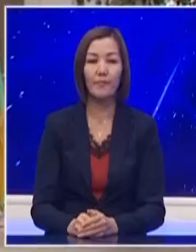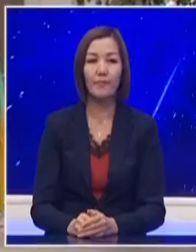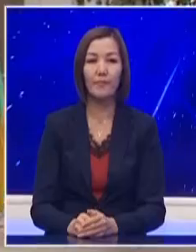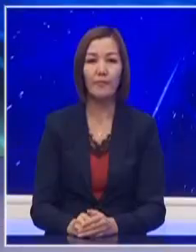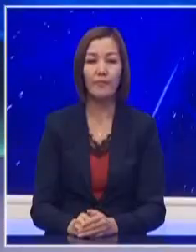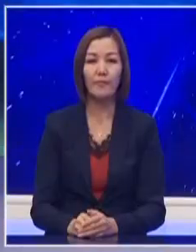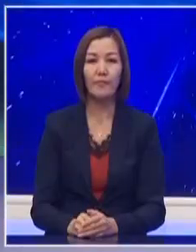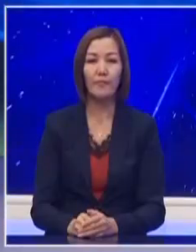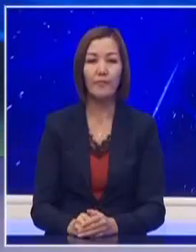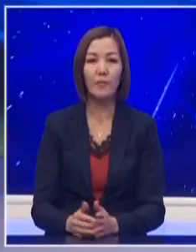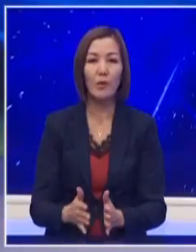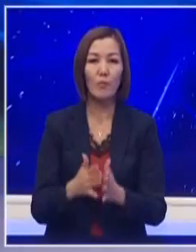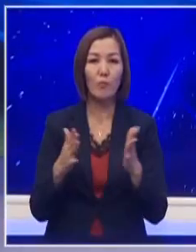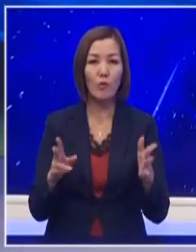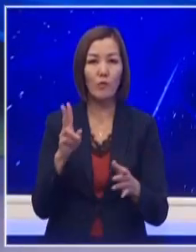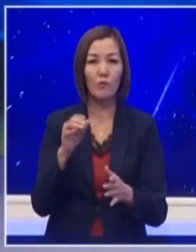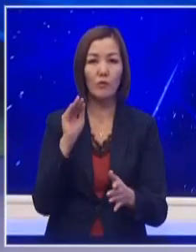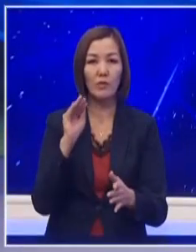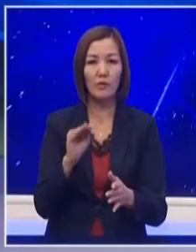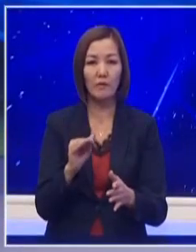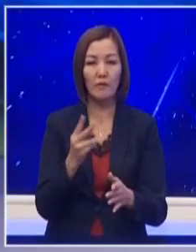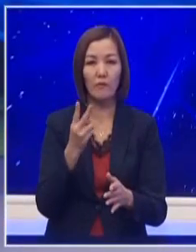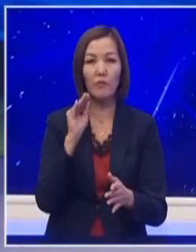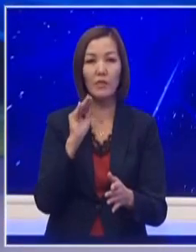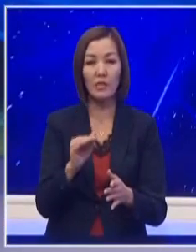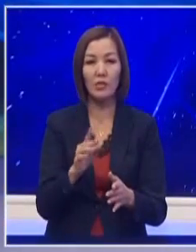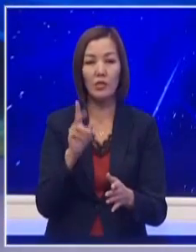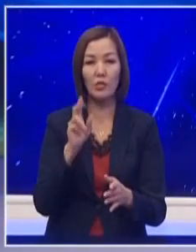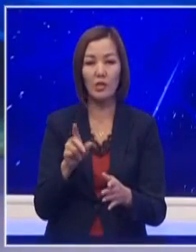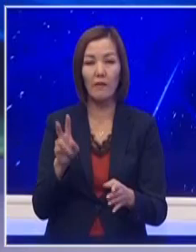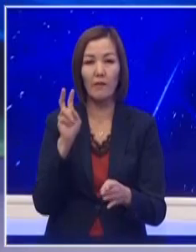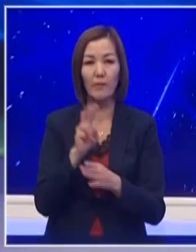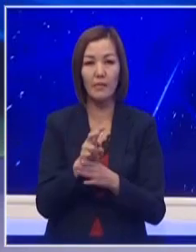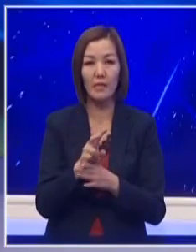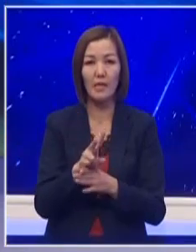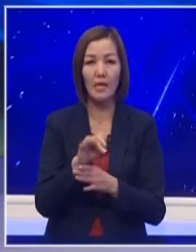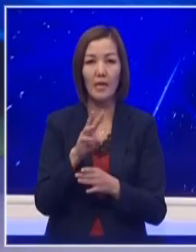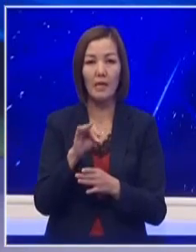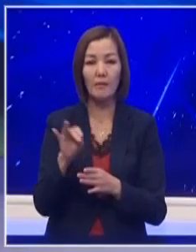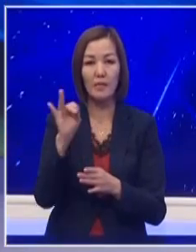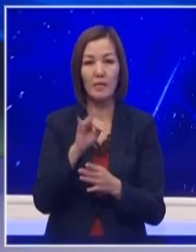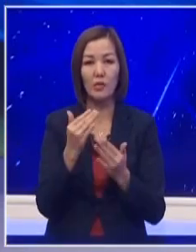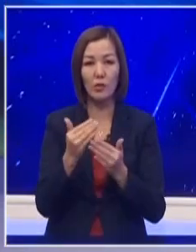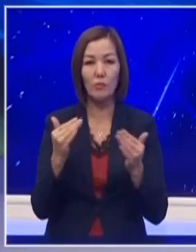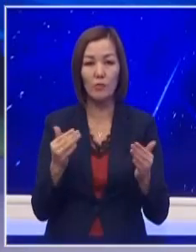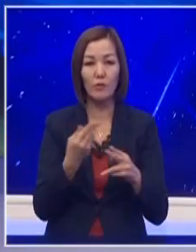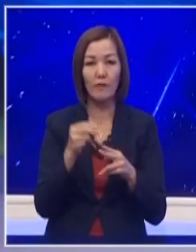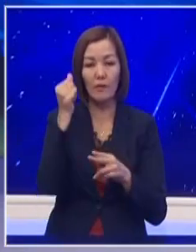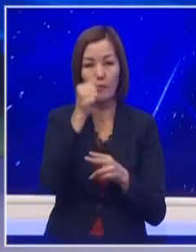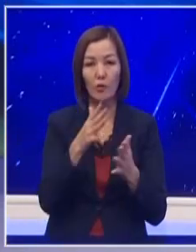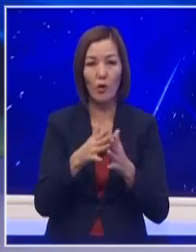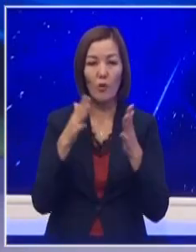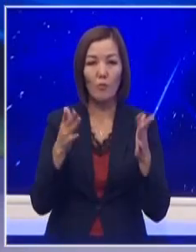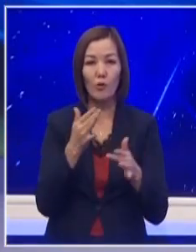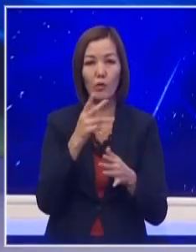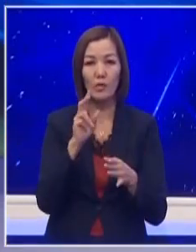Жетысу более двух тысяч человек посетили лепсинский исторический музей за текущий год и больше половины из